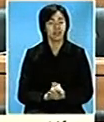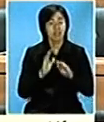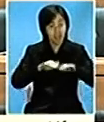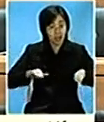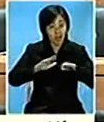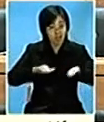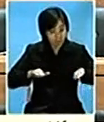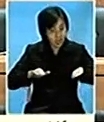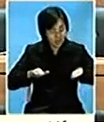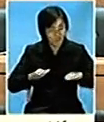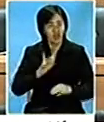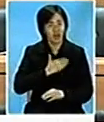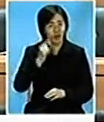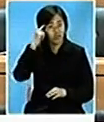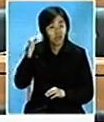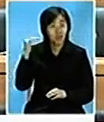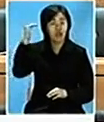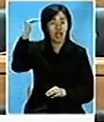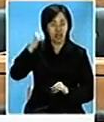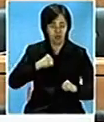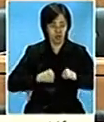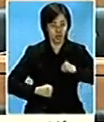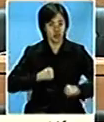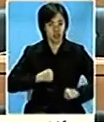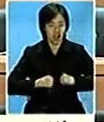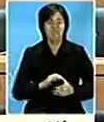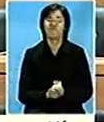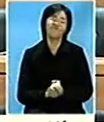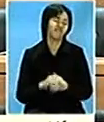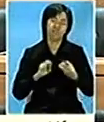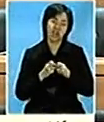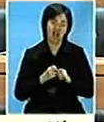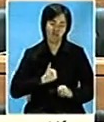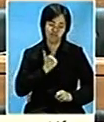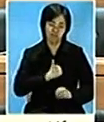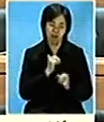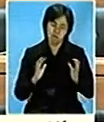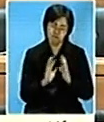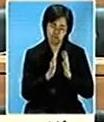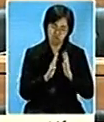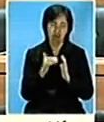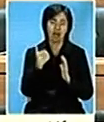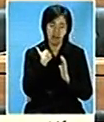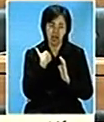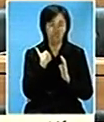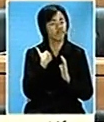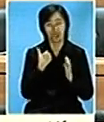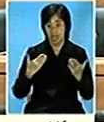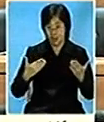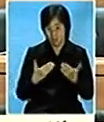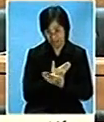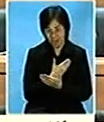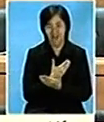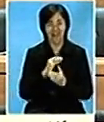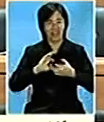เท่านั้นนะครับผมว่าผู้ใหญ่วัยรุ่นแทนที่จะไปตีกันบนรถเมล์นะครับจุดนี้ท่านมองว่า ถ้าเขามี